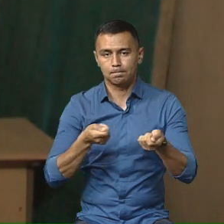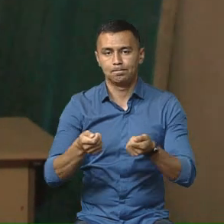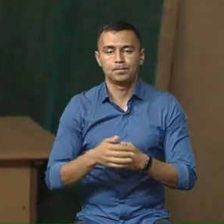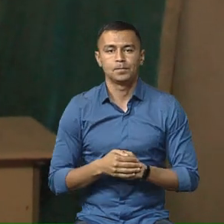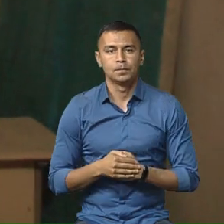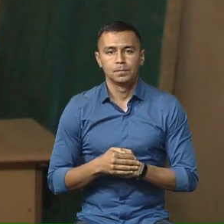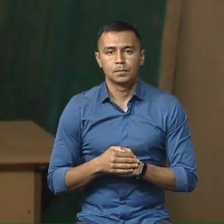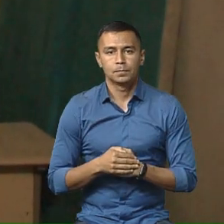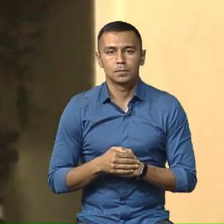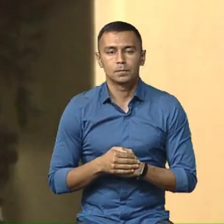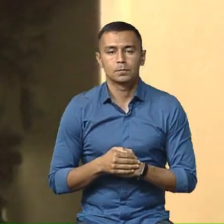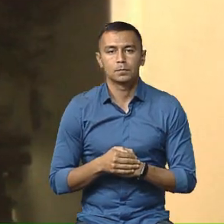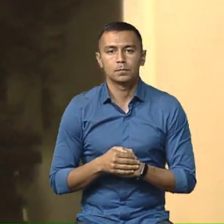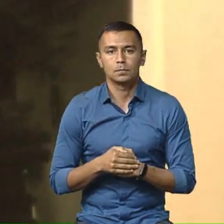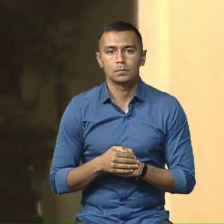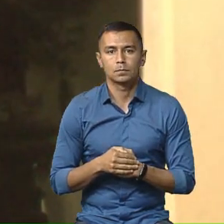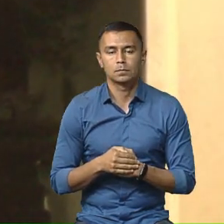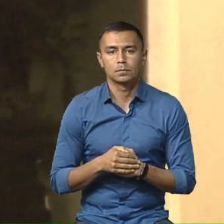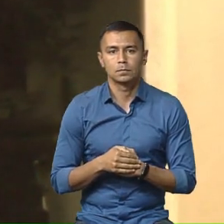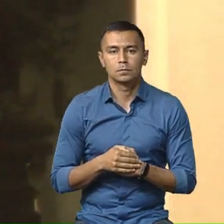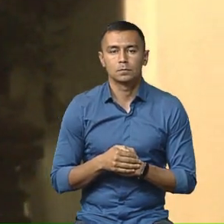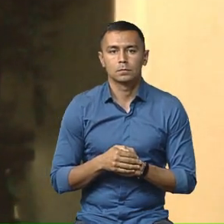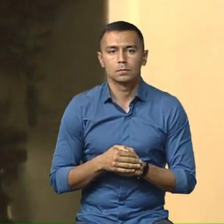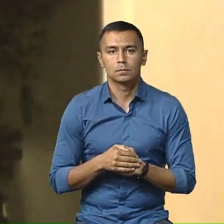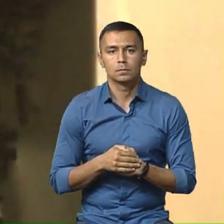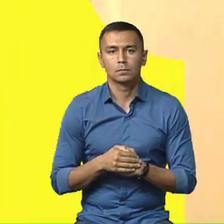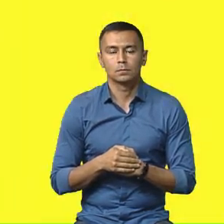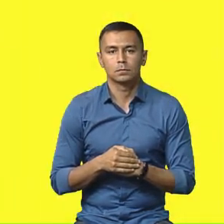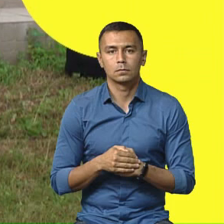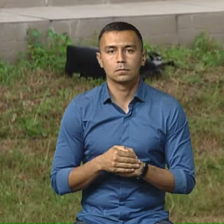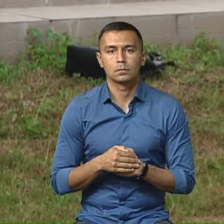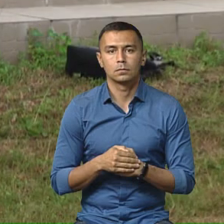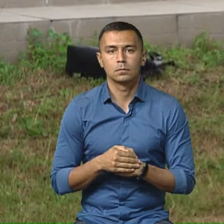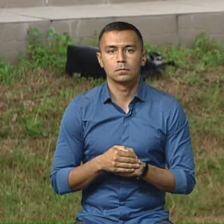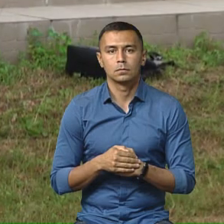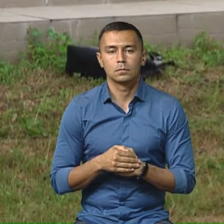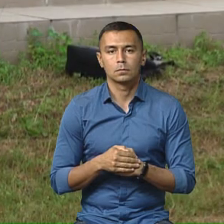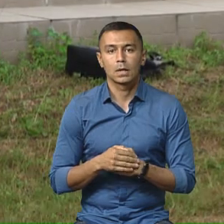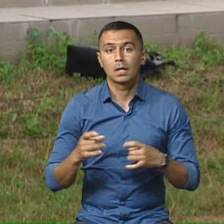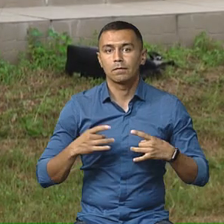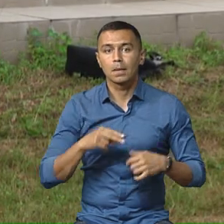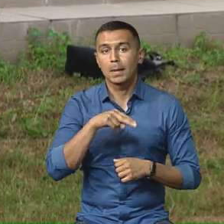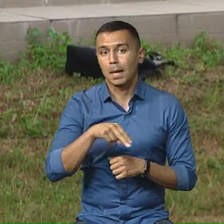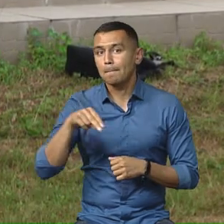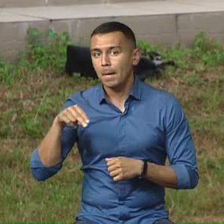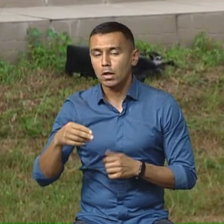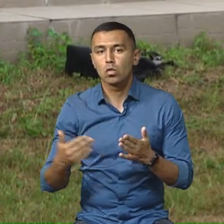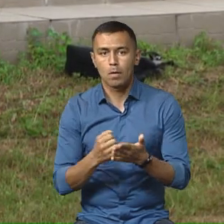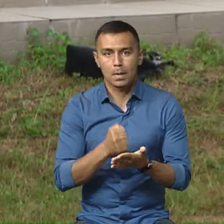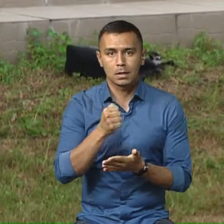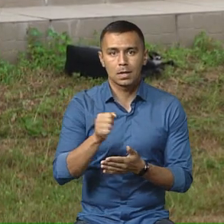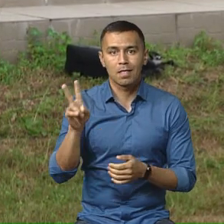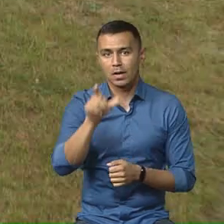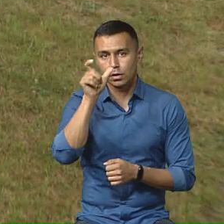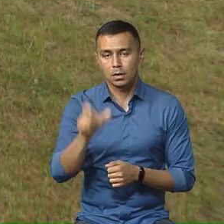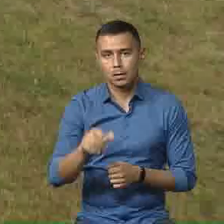Кривий, Олександр Горішевський, Валерія Ковальчук. Новини на Суспільному. Хмельницький. На свято Петра і Павла новопризначений